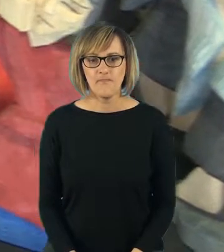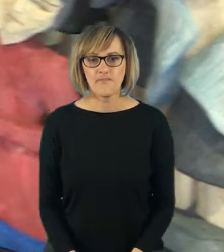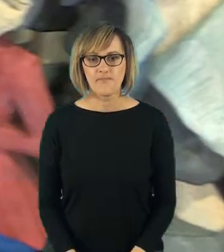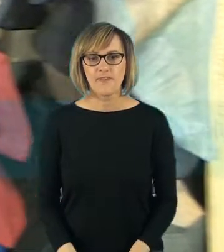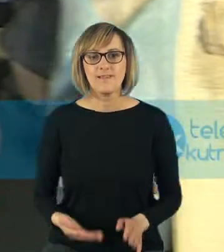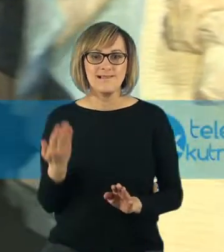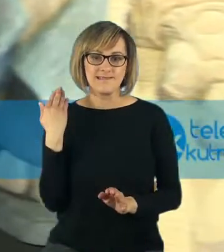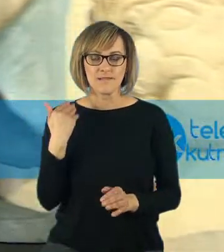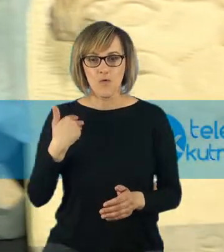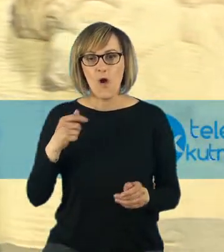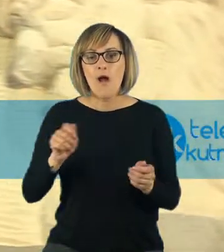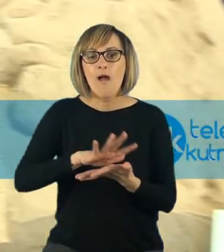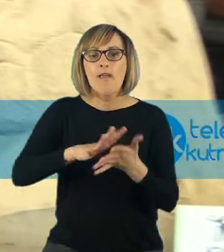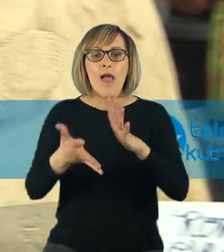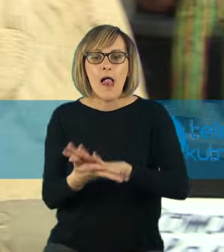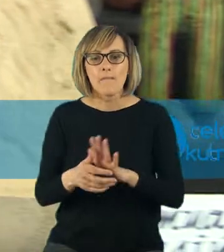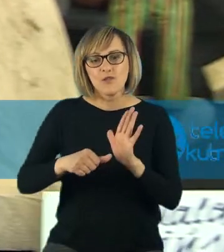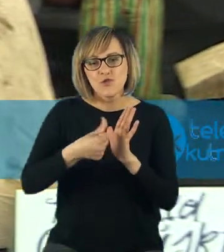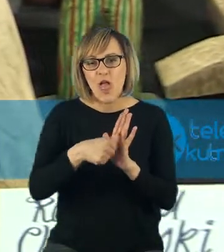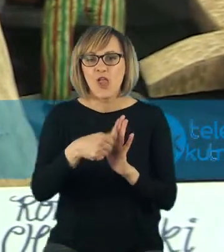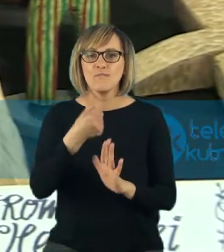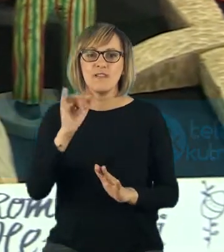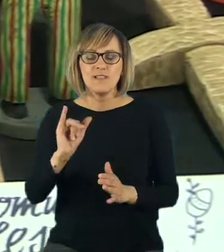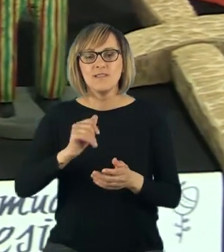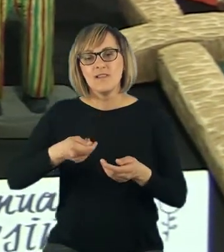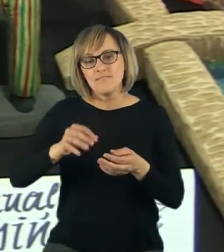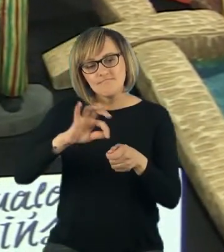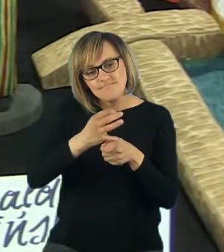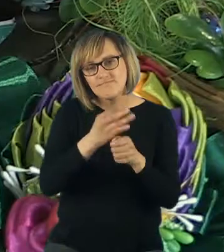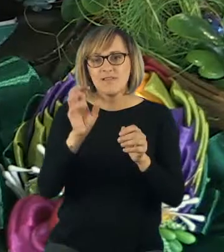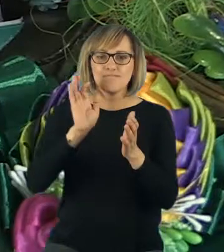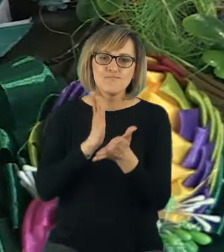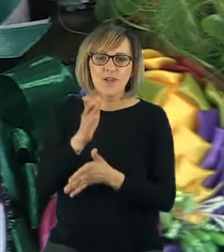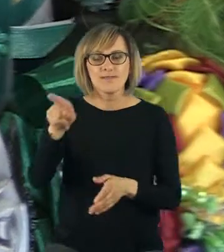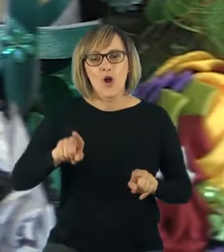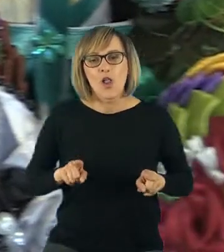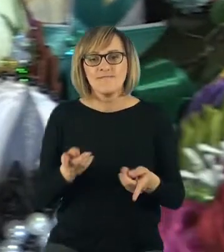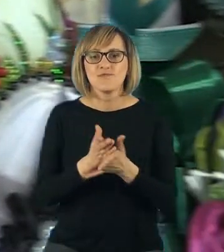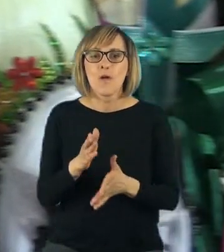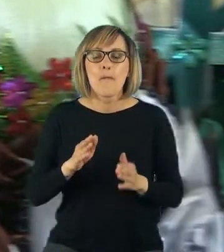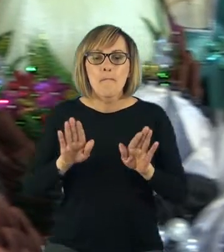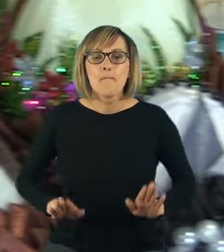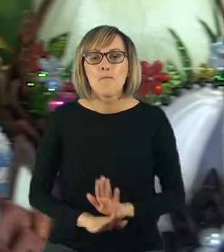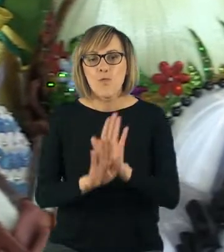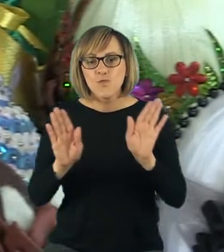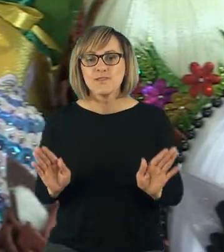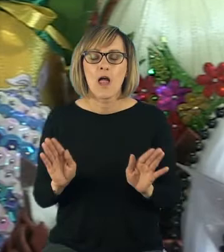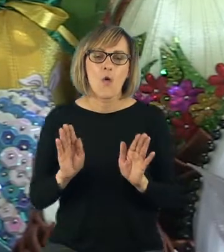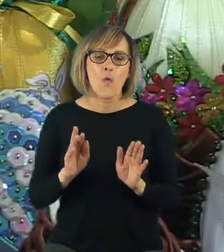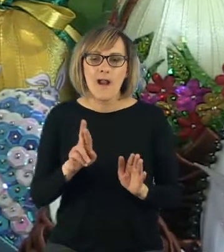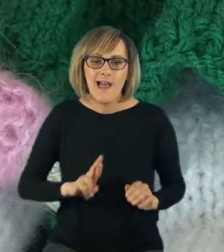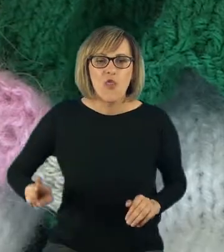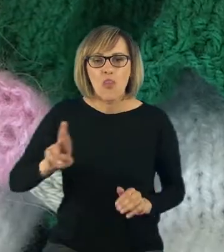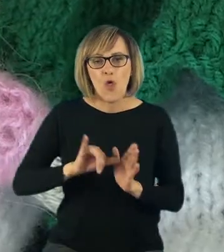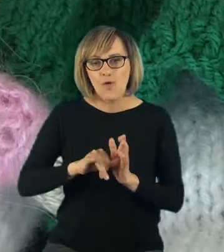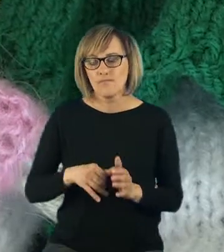Za nami kiermasz wielkanocny rzeźby i rękodzieła artystycznego organizowany przez Muzeum Regionalne w Kutnie oraz Towarzystwo Przyjaciół Ziemi Kutnowskiej.